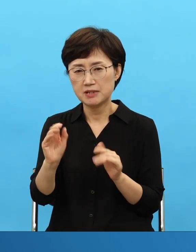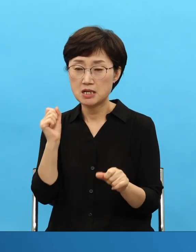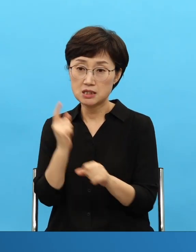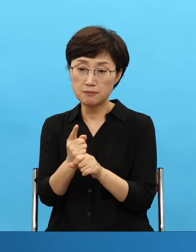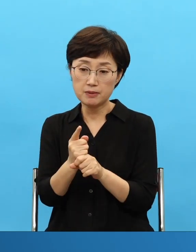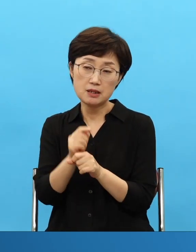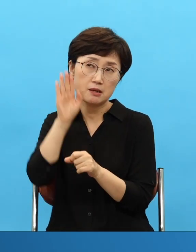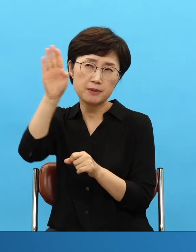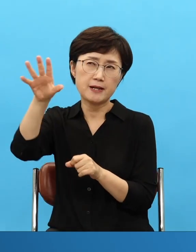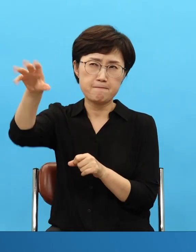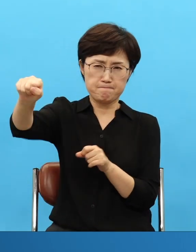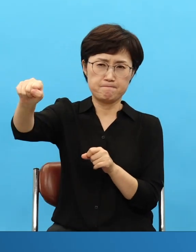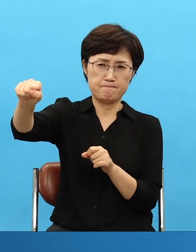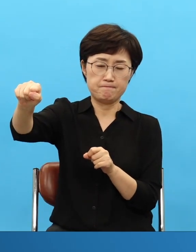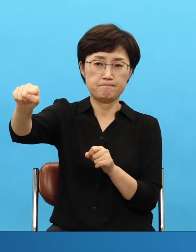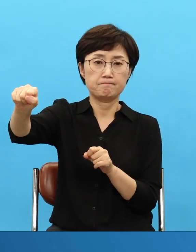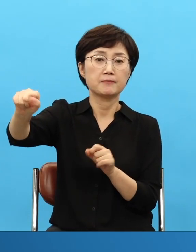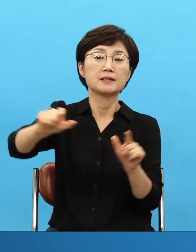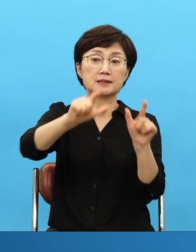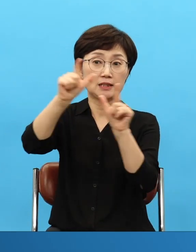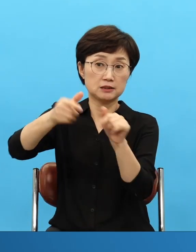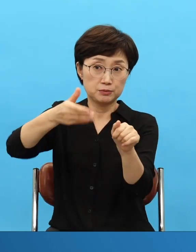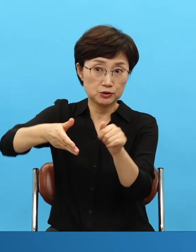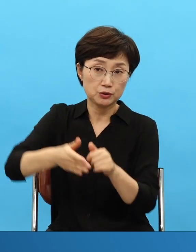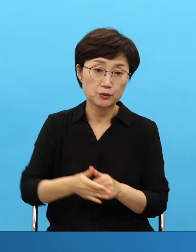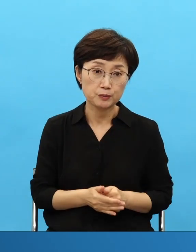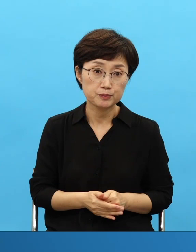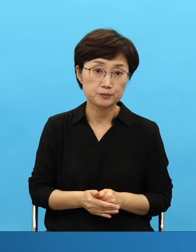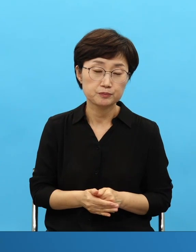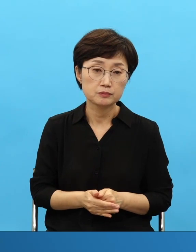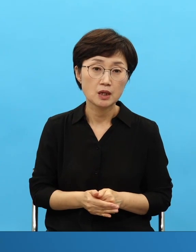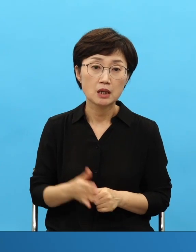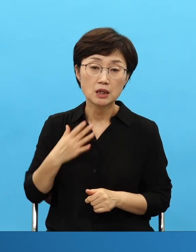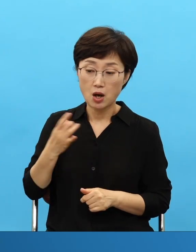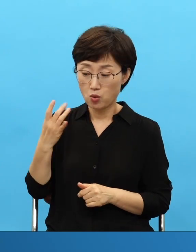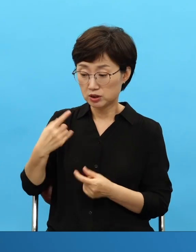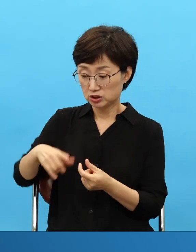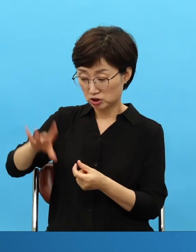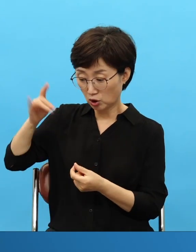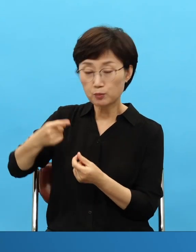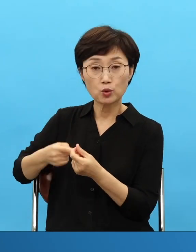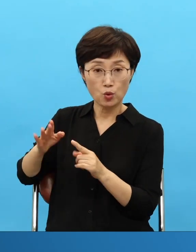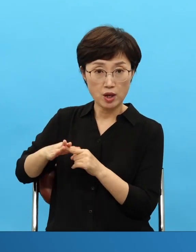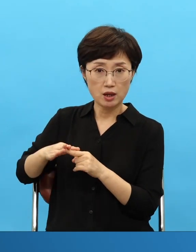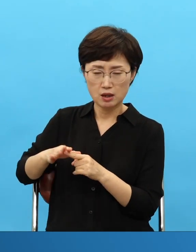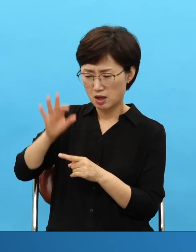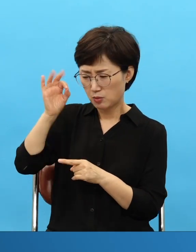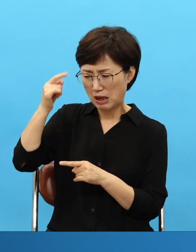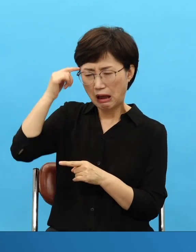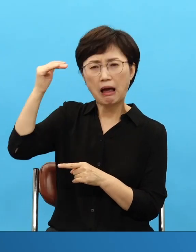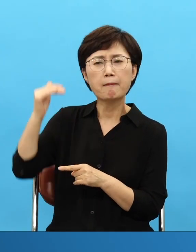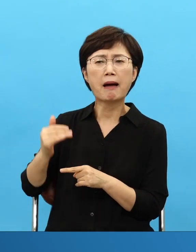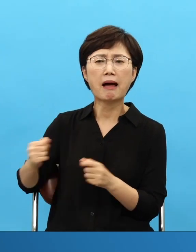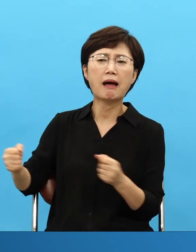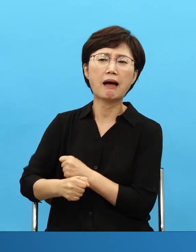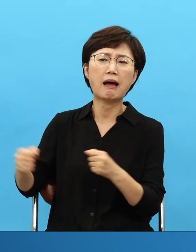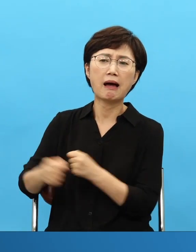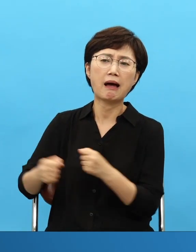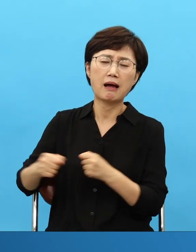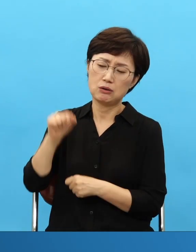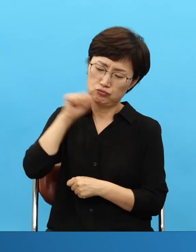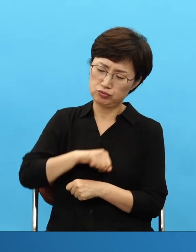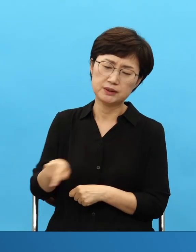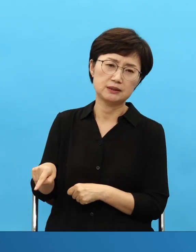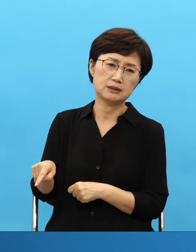미래를 가지고 가라. 우리 모교회가 너무너무 수준 낮고 싸워요. 저는